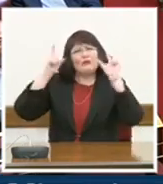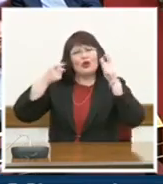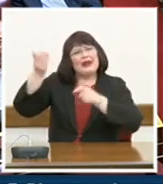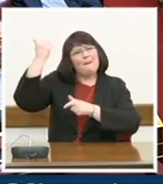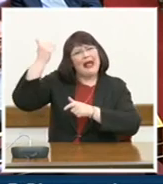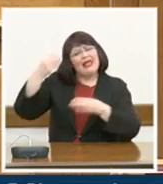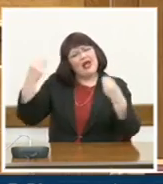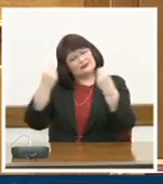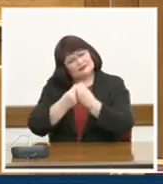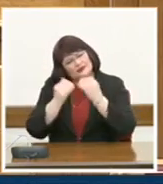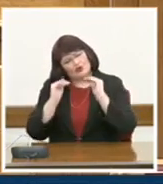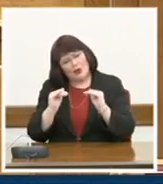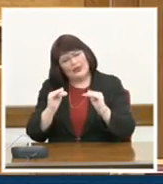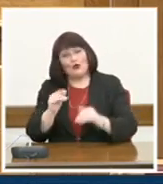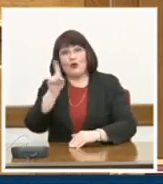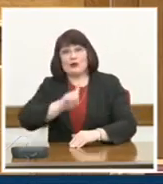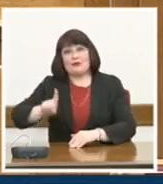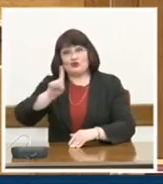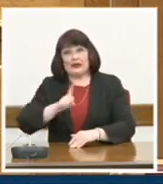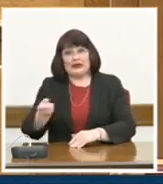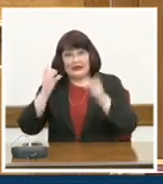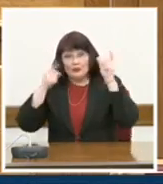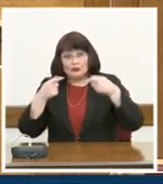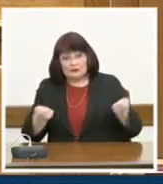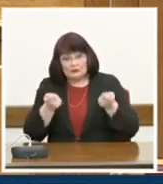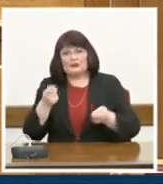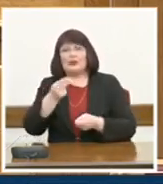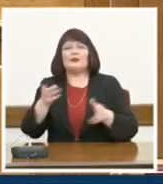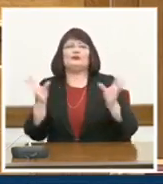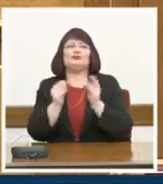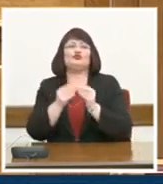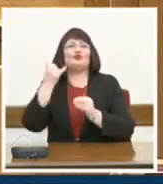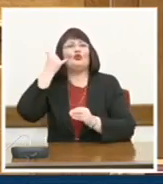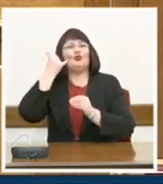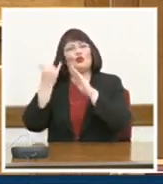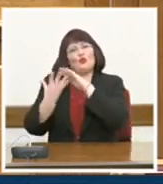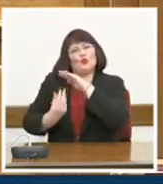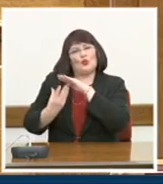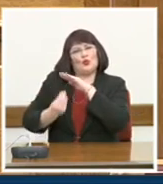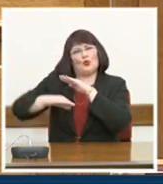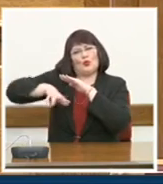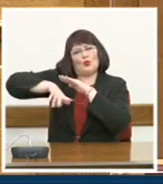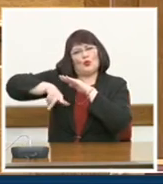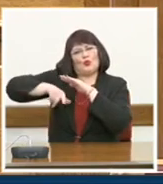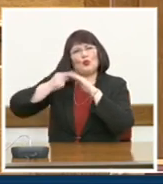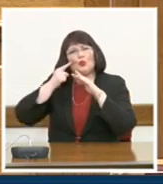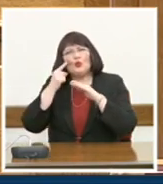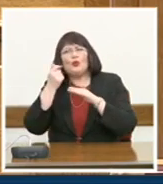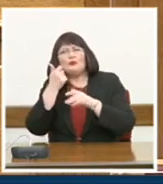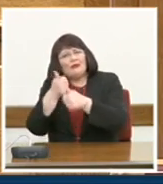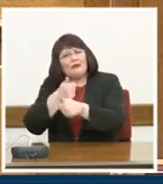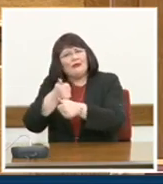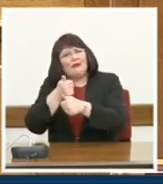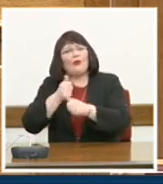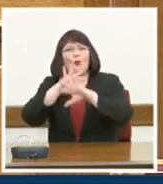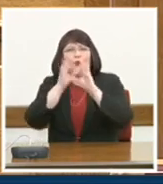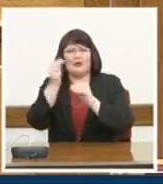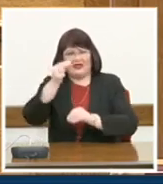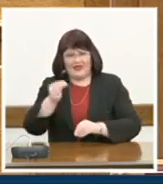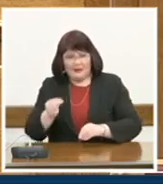Δημοκρατία και ο κύριος Μητσοτάκης τόσο στο ζήτημα των υποκλοπών και των παρακολουθήσεων όσο και σε όλα τα υπόλοιπα